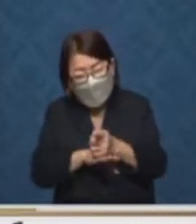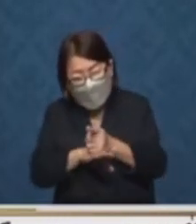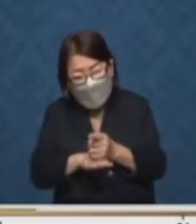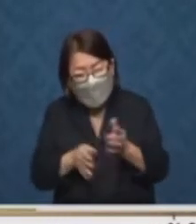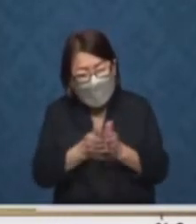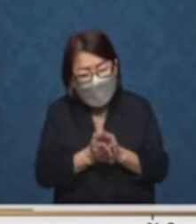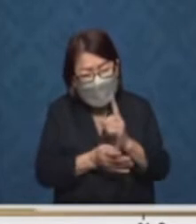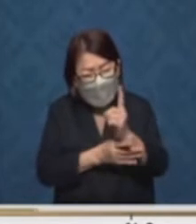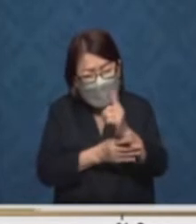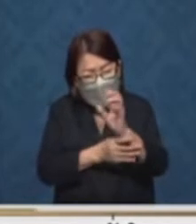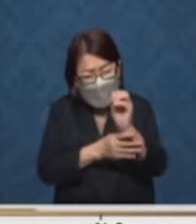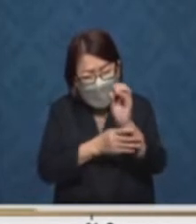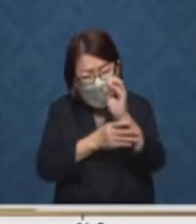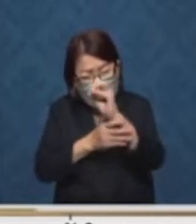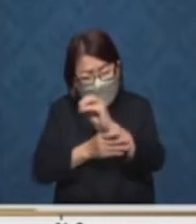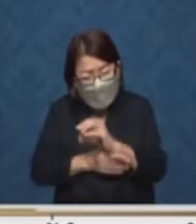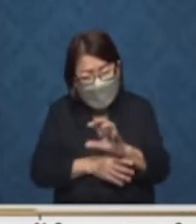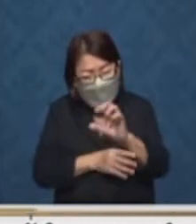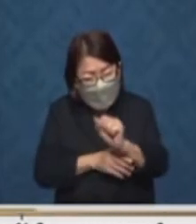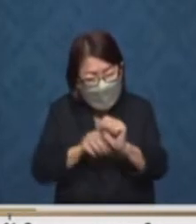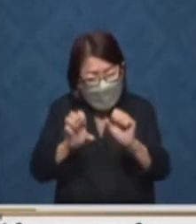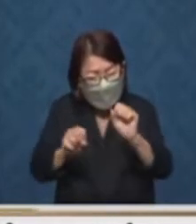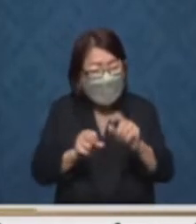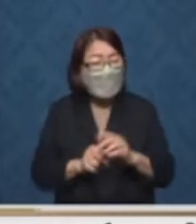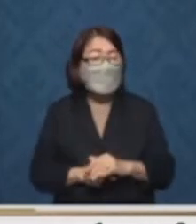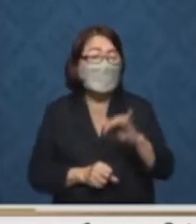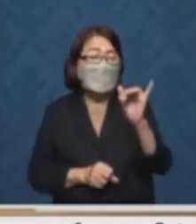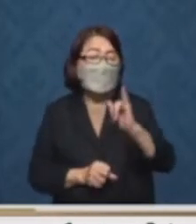ใดๆมีแต่อุปกรณ์พอ